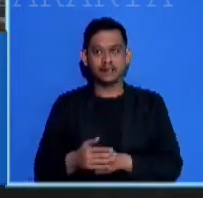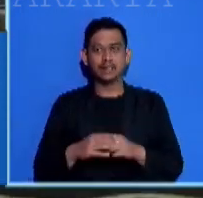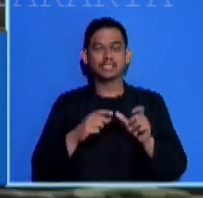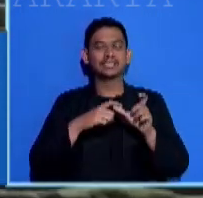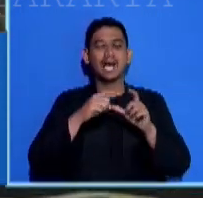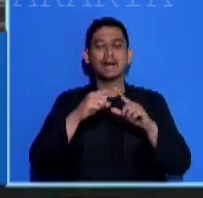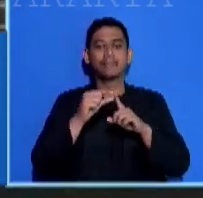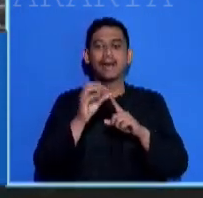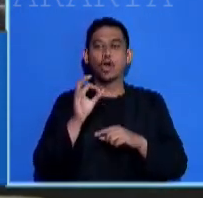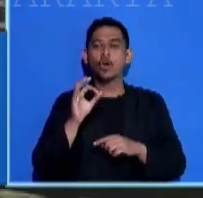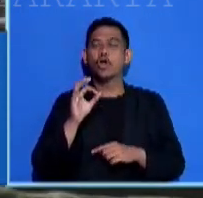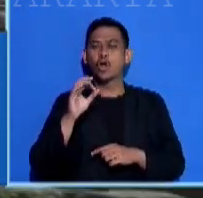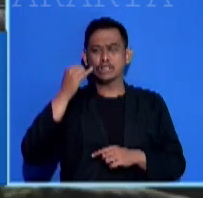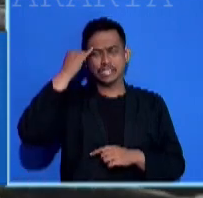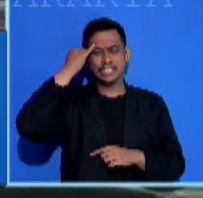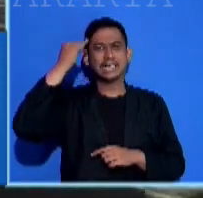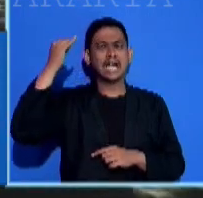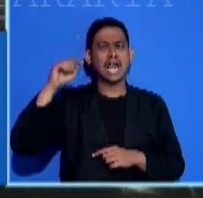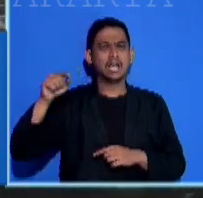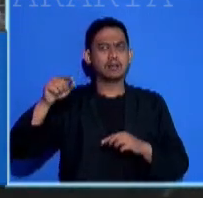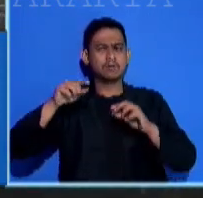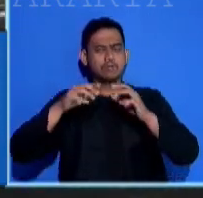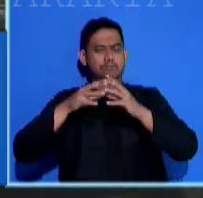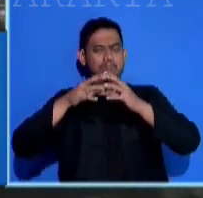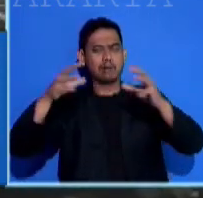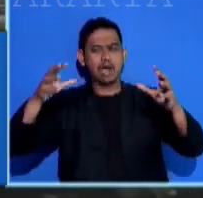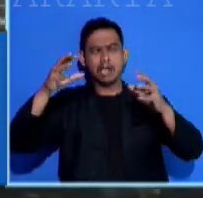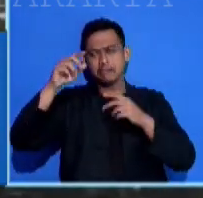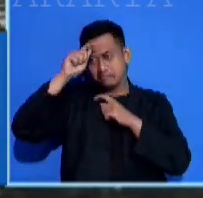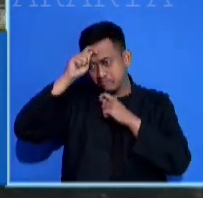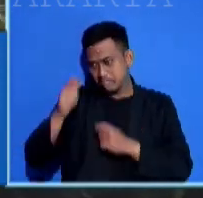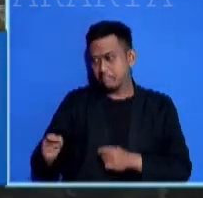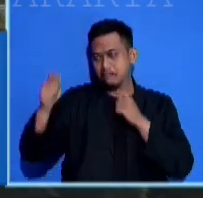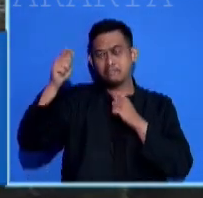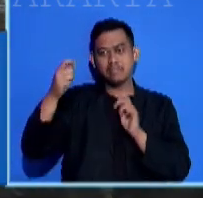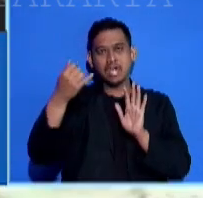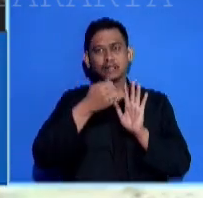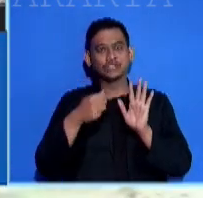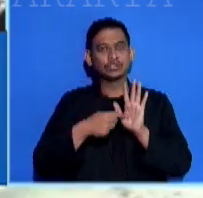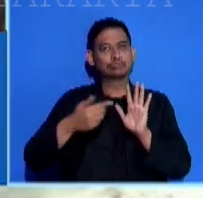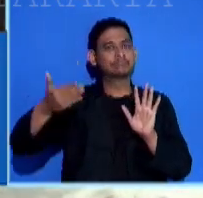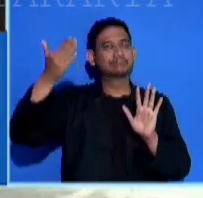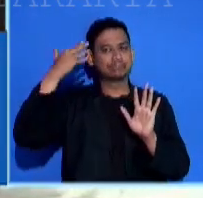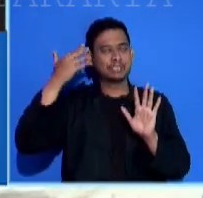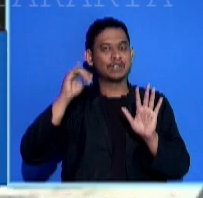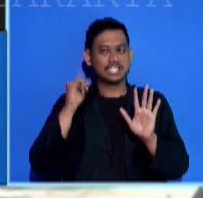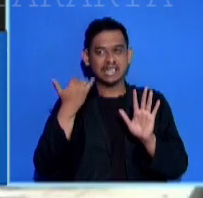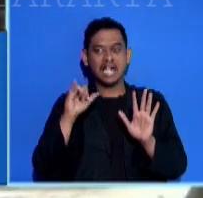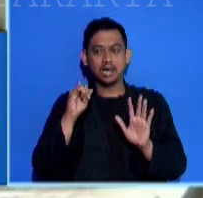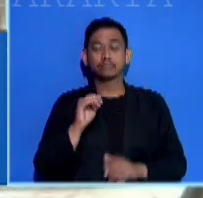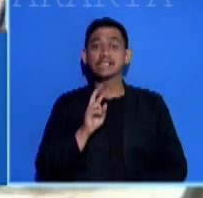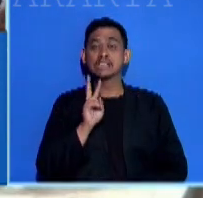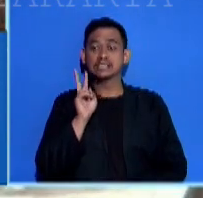besar seniman Sabto Hudoyo untuk menghormati jasa-jasa para seniman di Yogyakarta. Istri mendiang Sabto